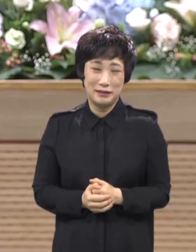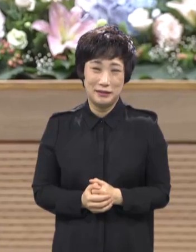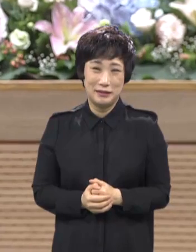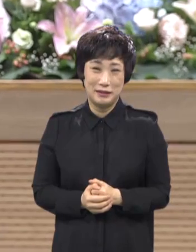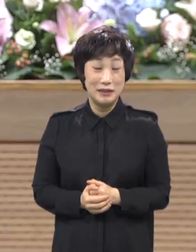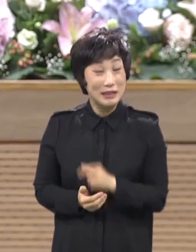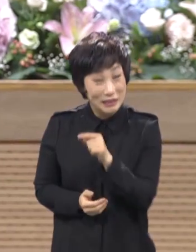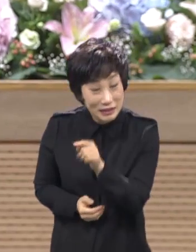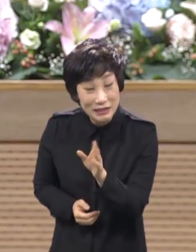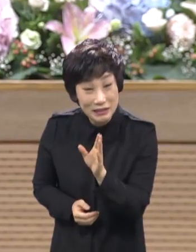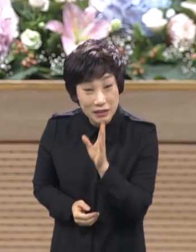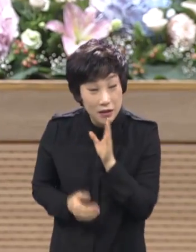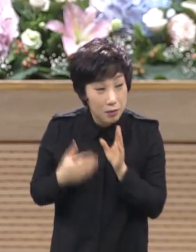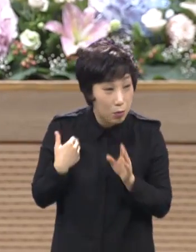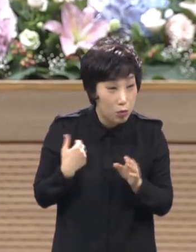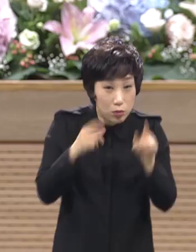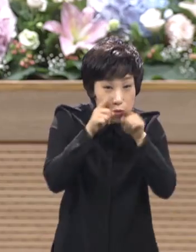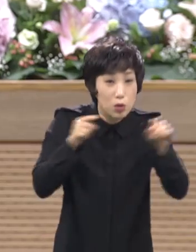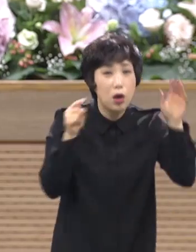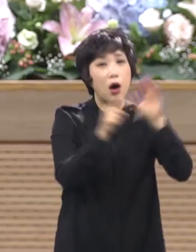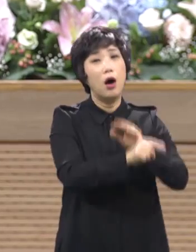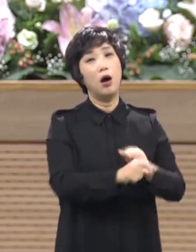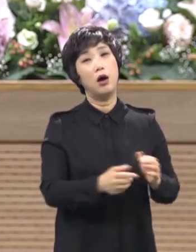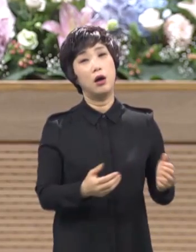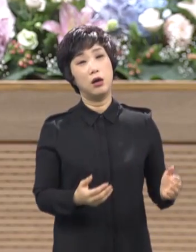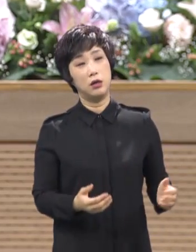이 사실을 모르고 지옥 가면